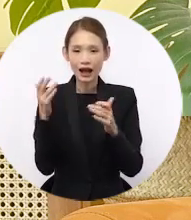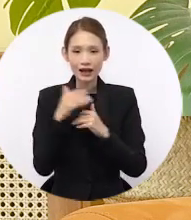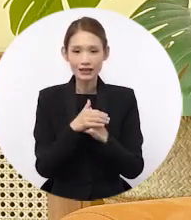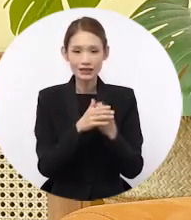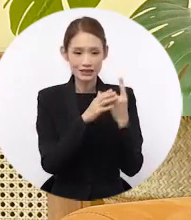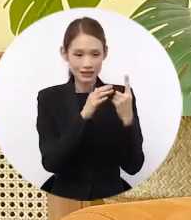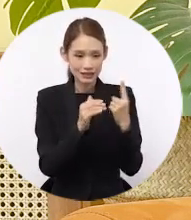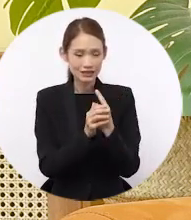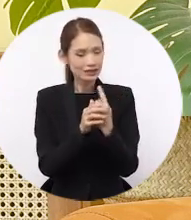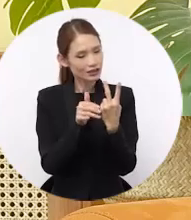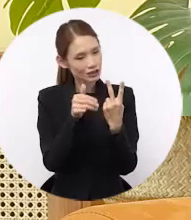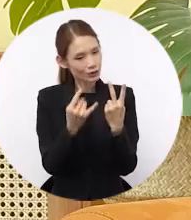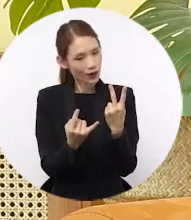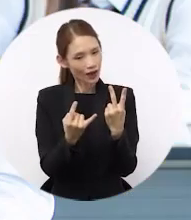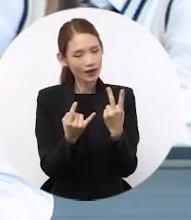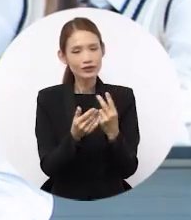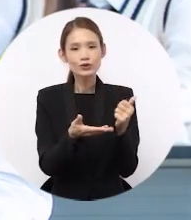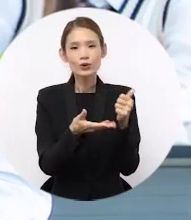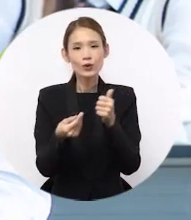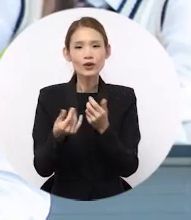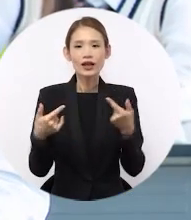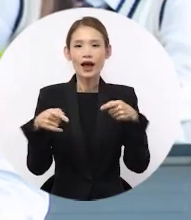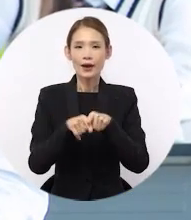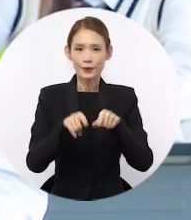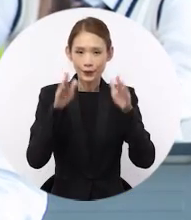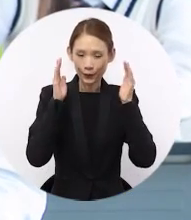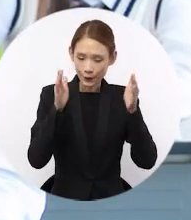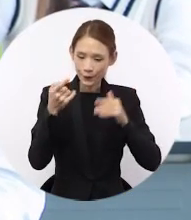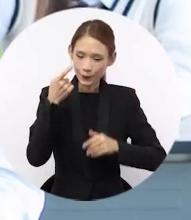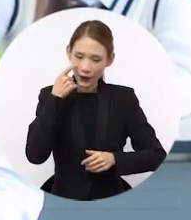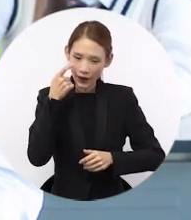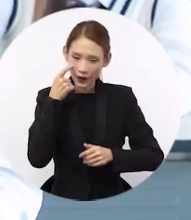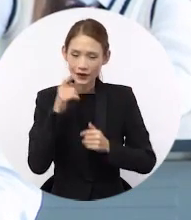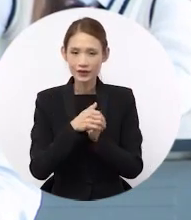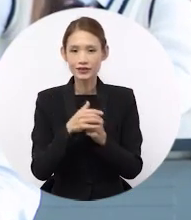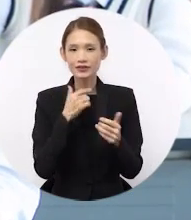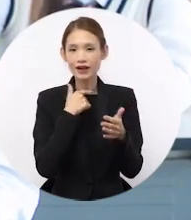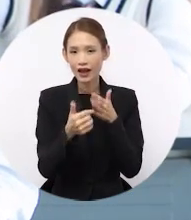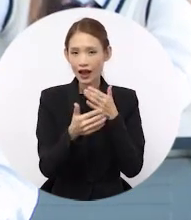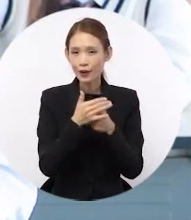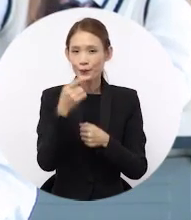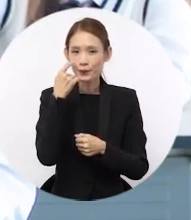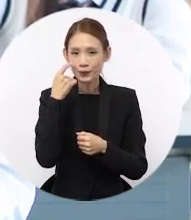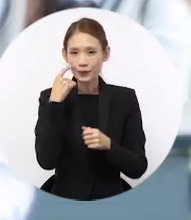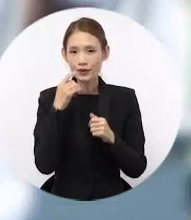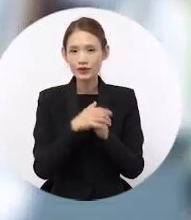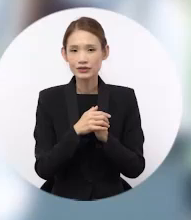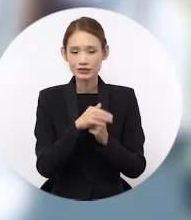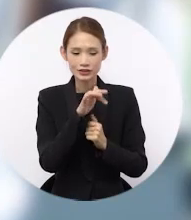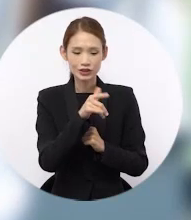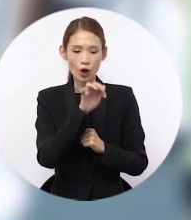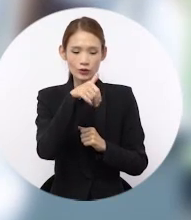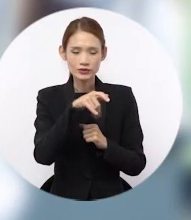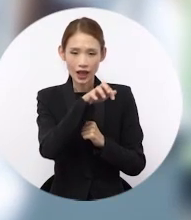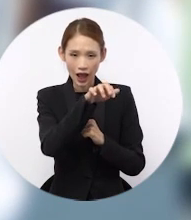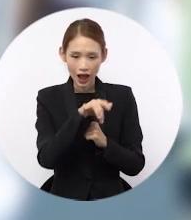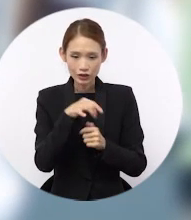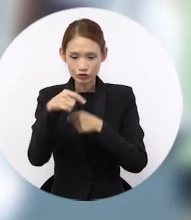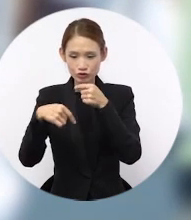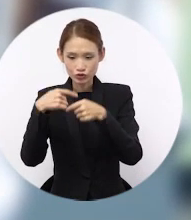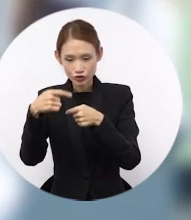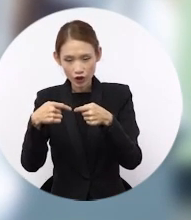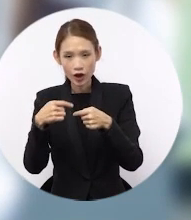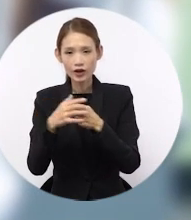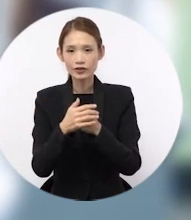2회라도 초대해서 함께 해보는 거예요. 그러니까 함께 뭐 공부도 해보고, 지훈님 말씀하신 것처럼 이제 점자나